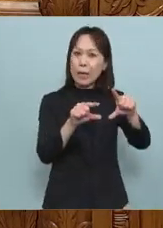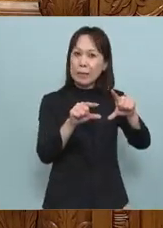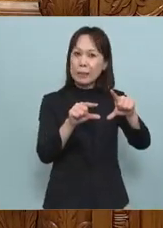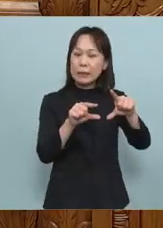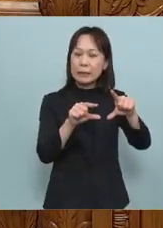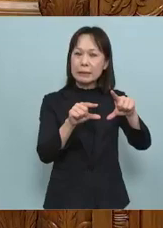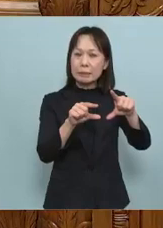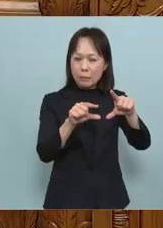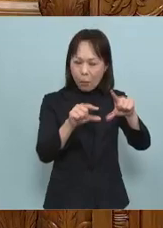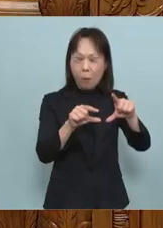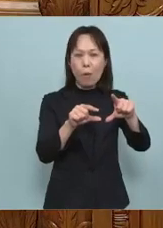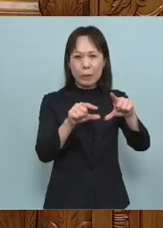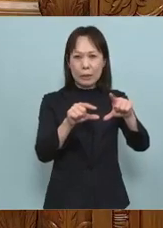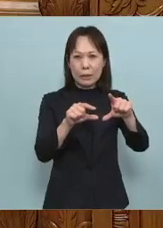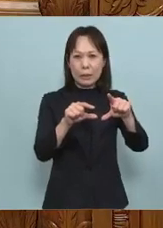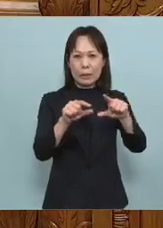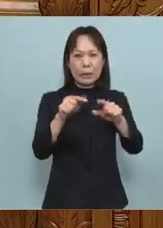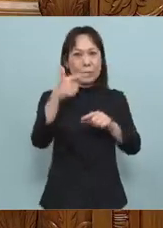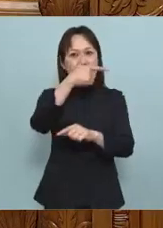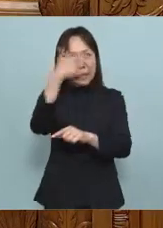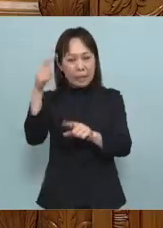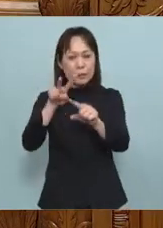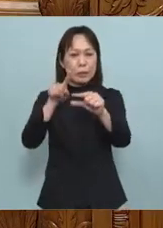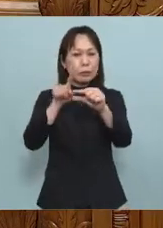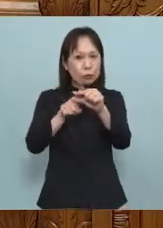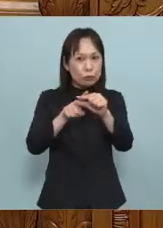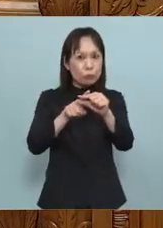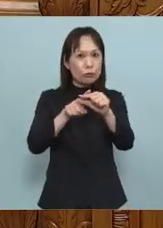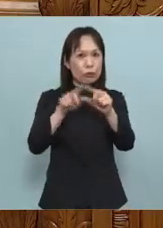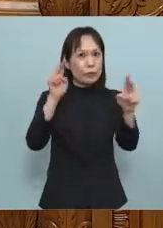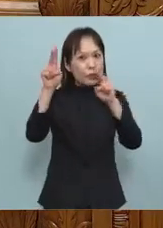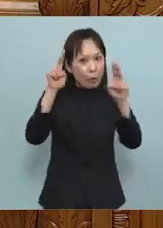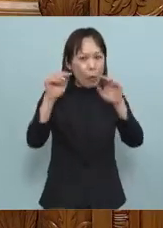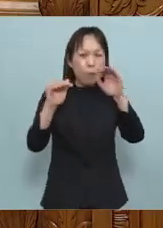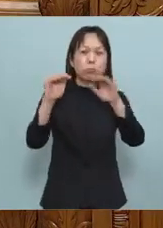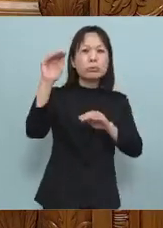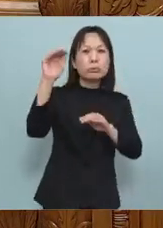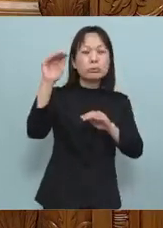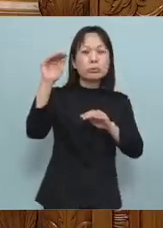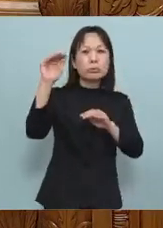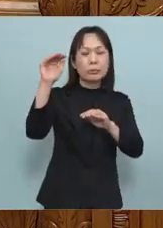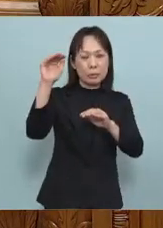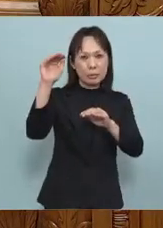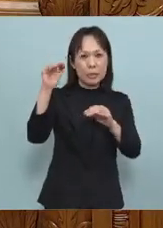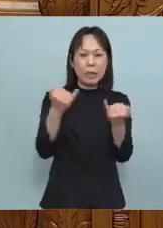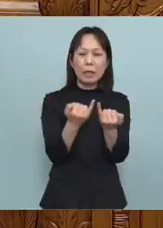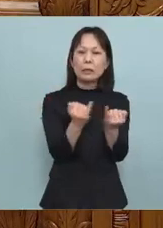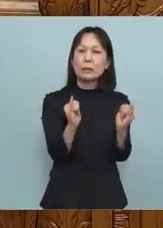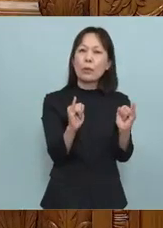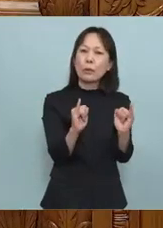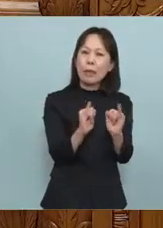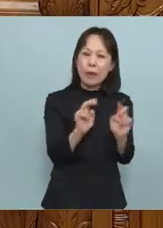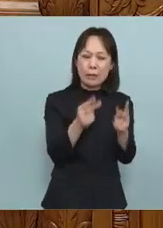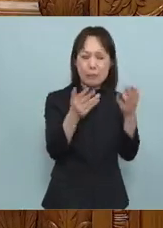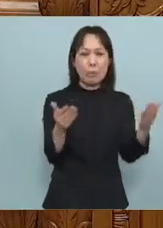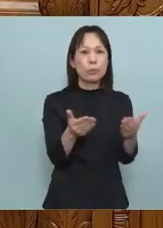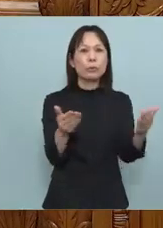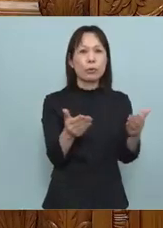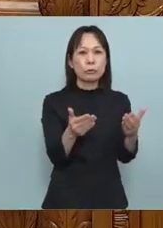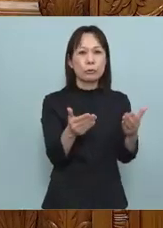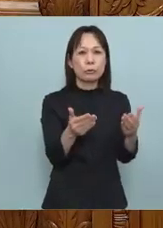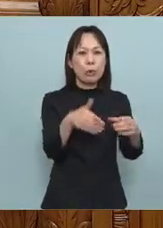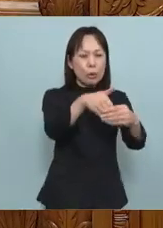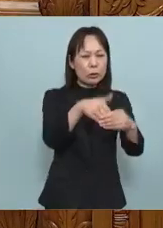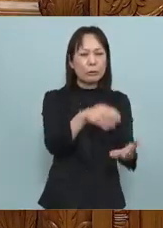い、大企業と中小企業の格差が大きい、ケア労働など女性が多い専門職の低賃